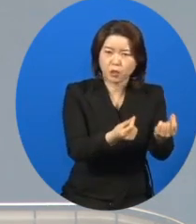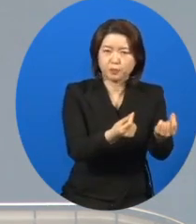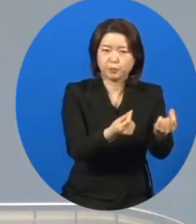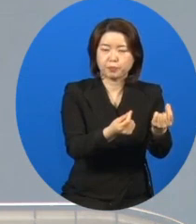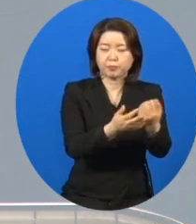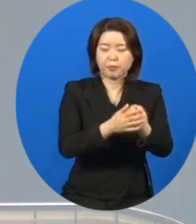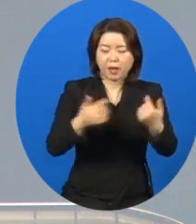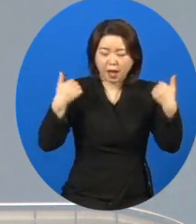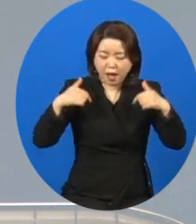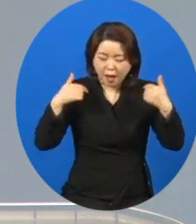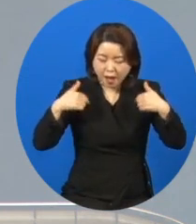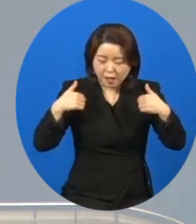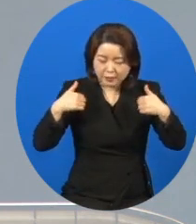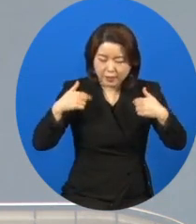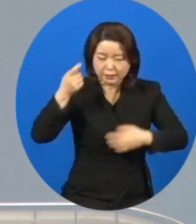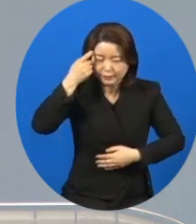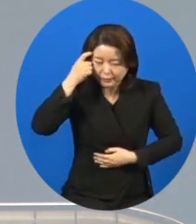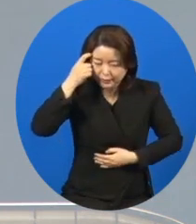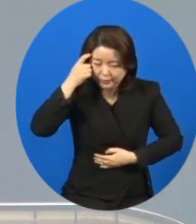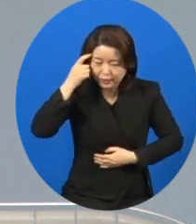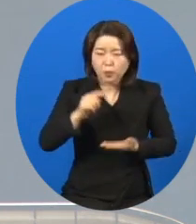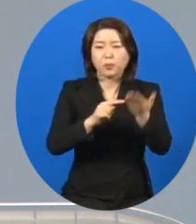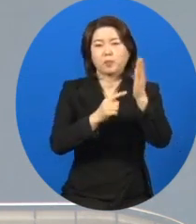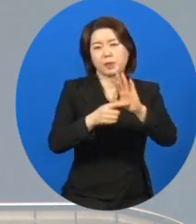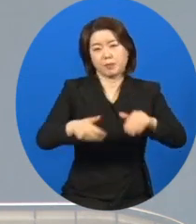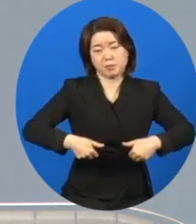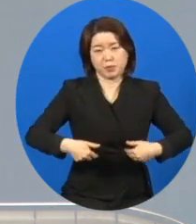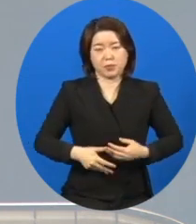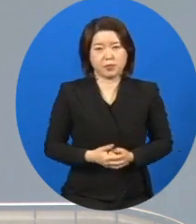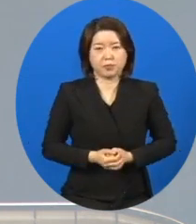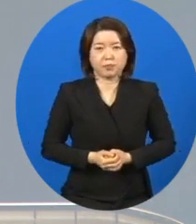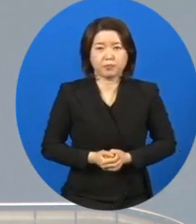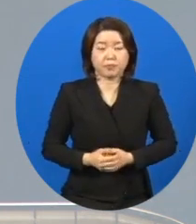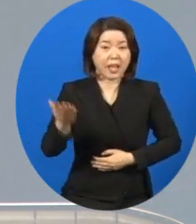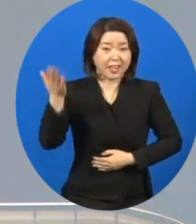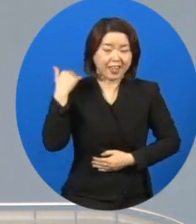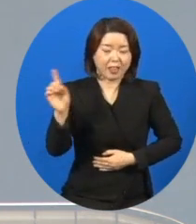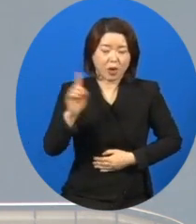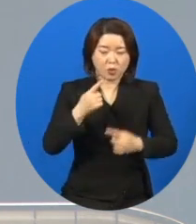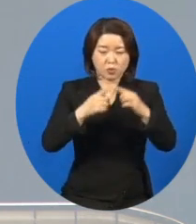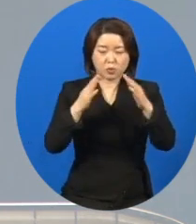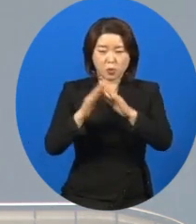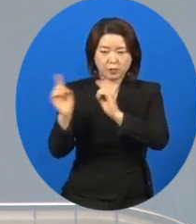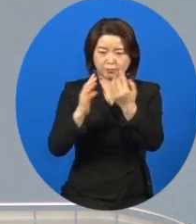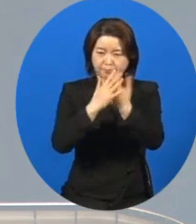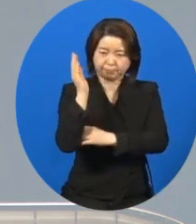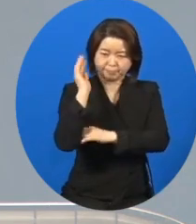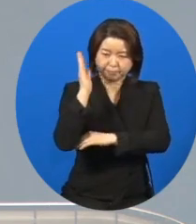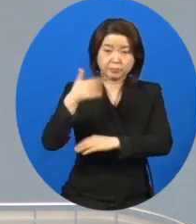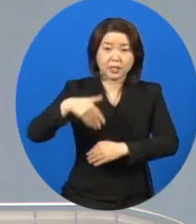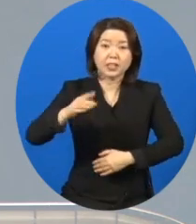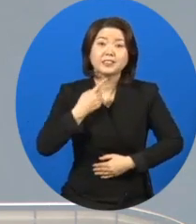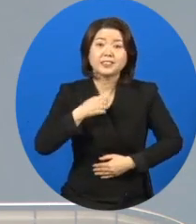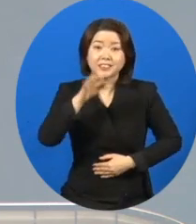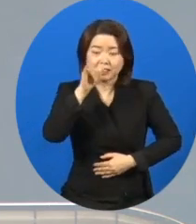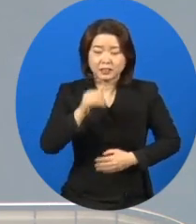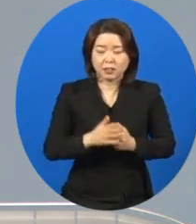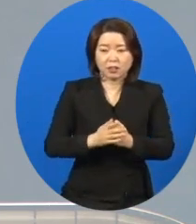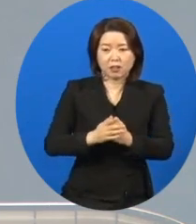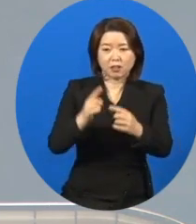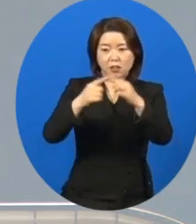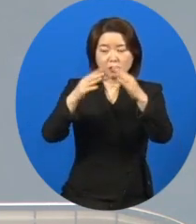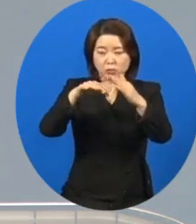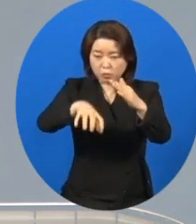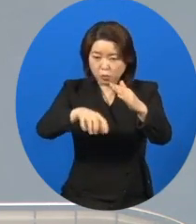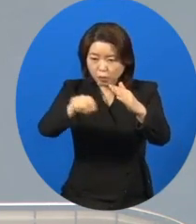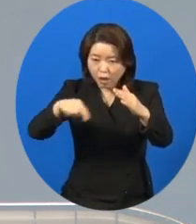항상 분별해 봐야 합니다. 제가 어느 교회 집회를 인도하러 갔는데 그 교회 두 파로 나뉘어